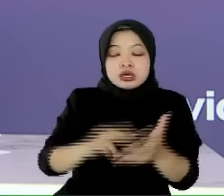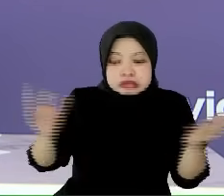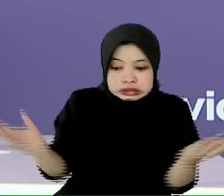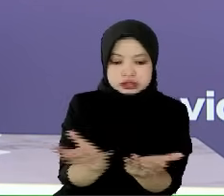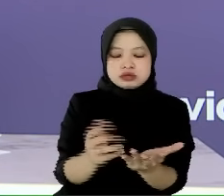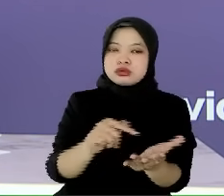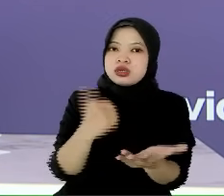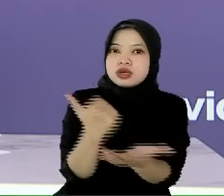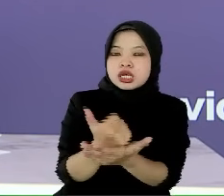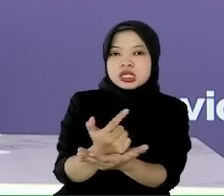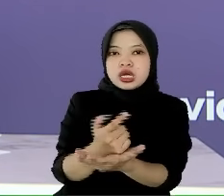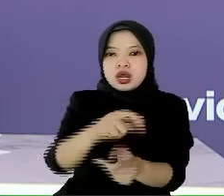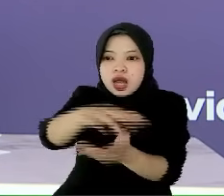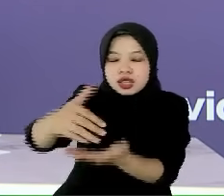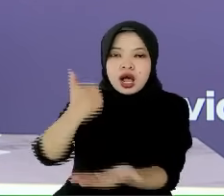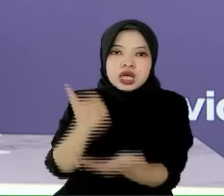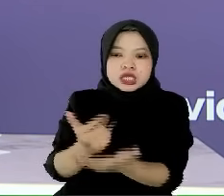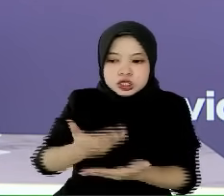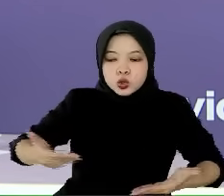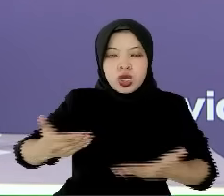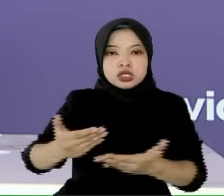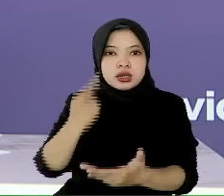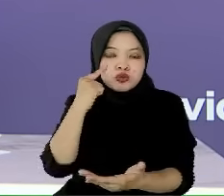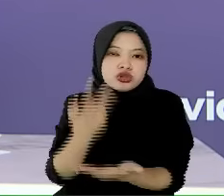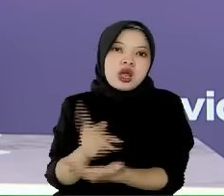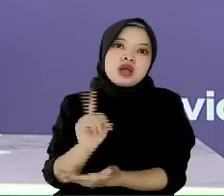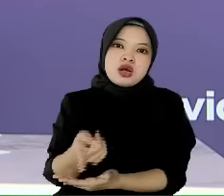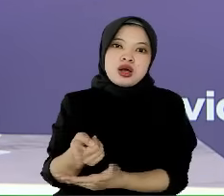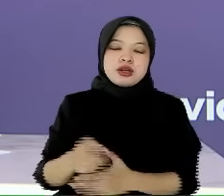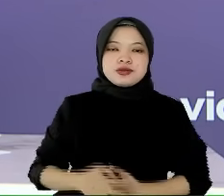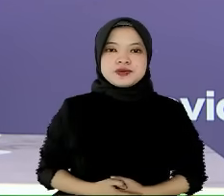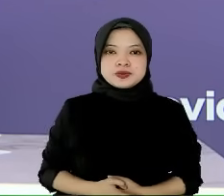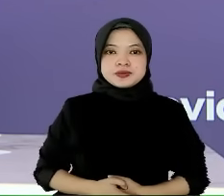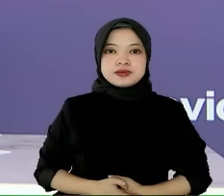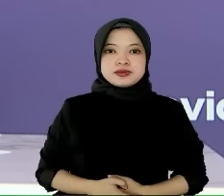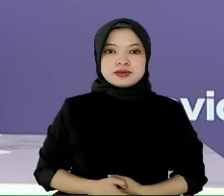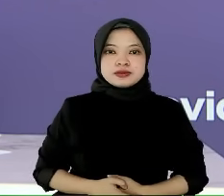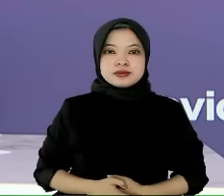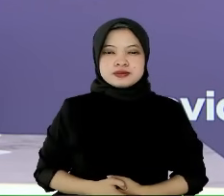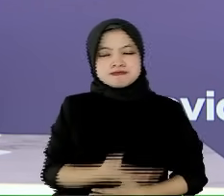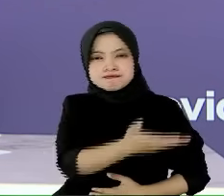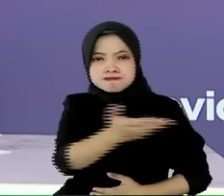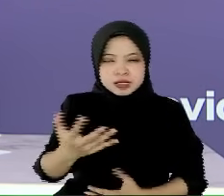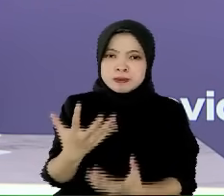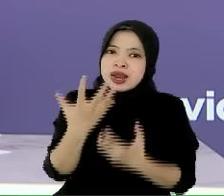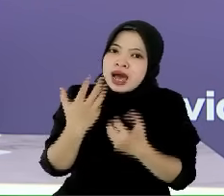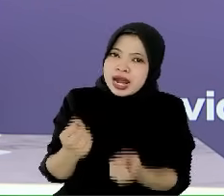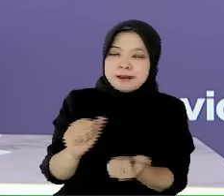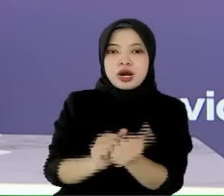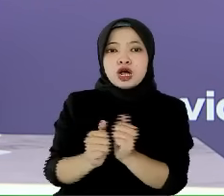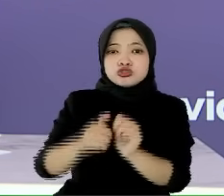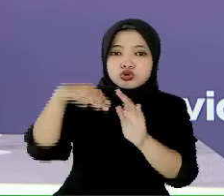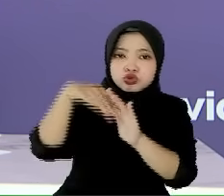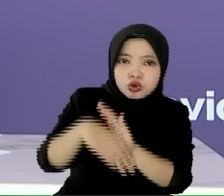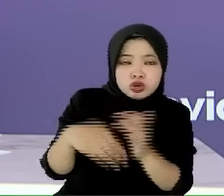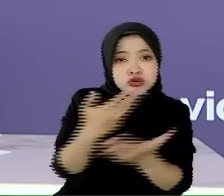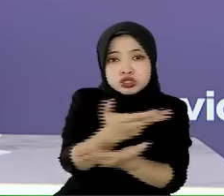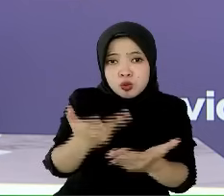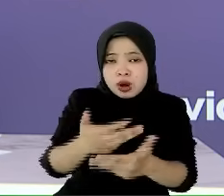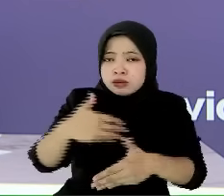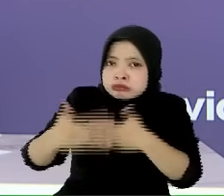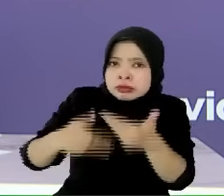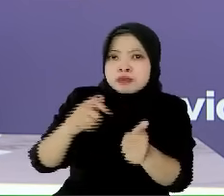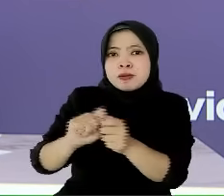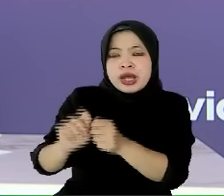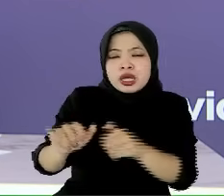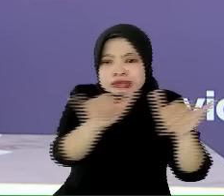dan menggambarkan situasi sebenarnya di lapangan. Tentunya kami berharap penurunan kasus dan perbaikan terjadi